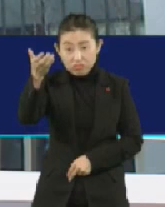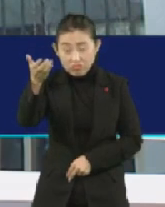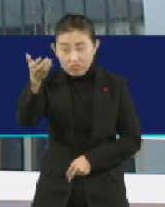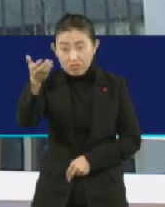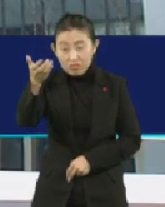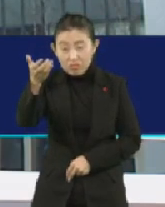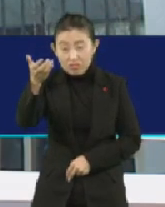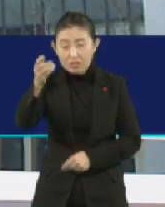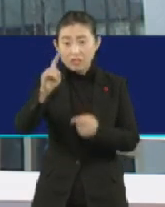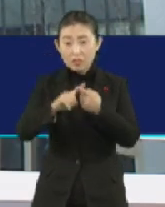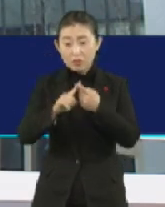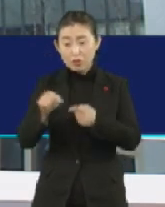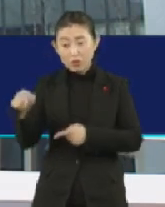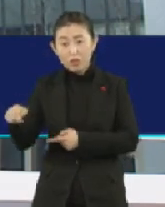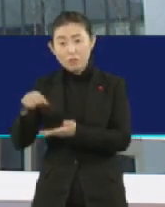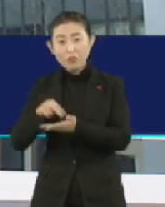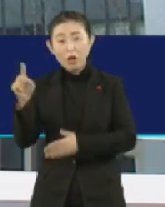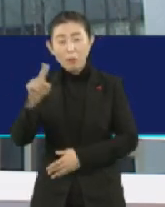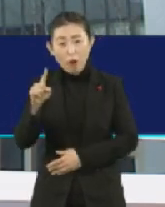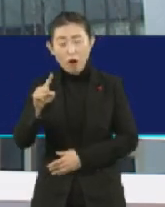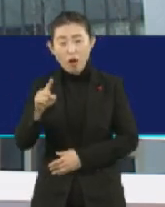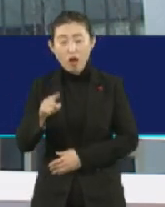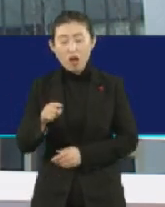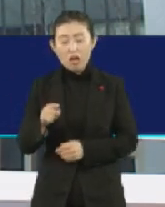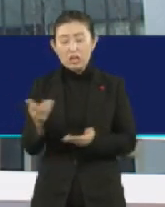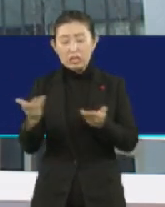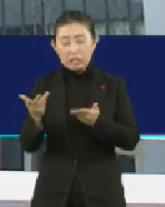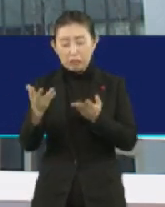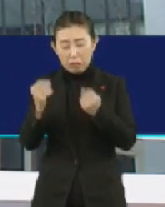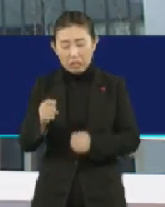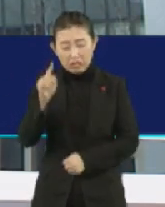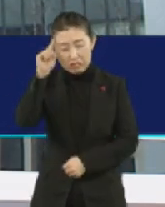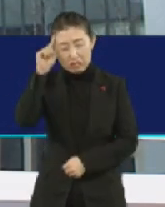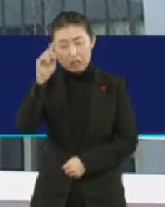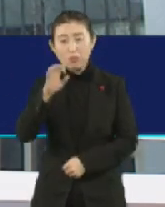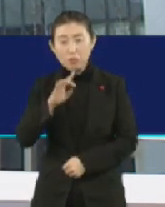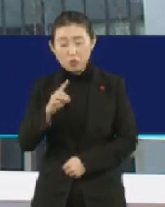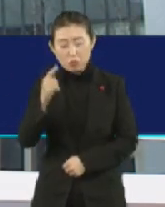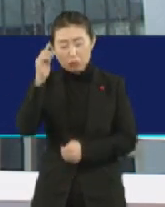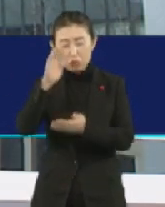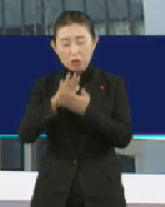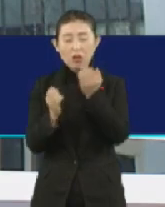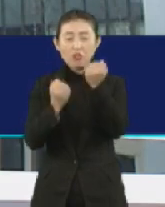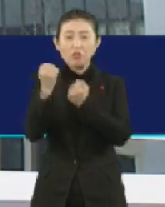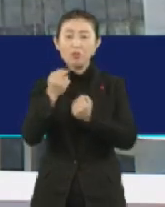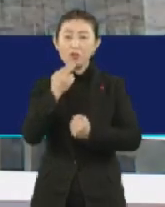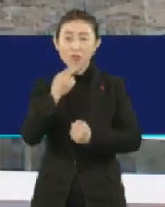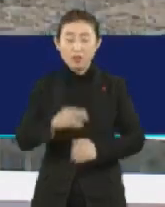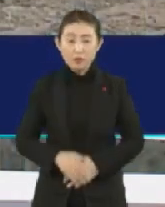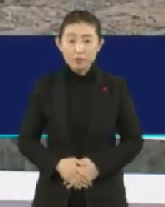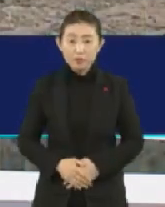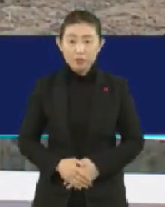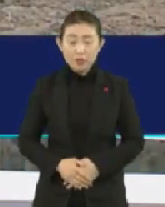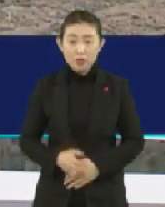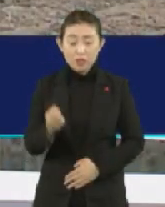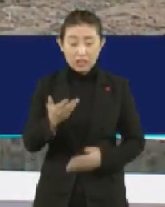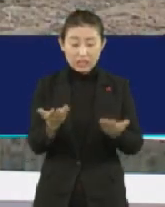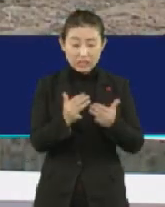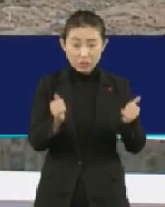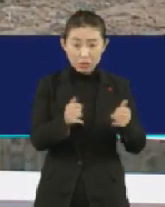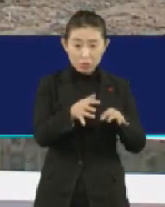스트레스 때문이라고 두둔할 뿐 어떤 사유로 승진했는지에 대한 설명은 쏙 빠져 있습니다. 소방본부 산하